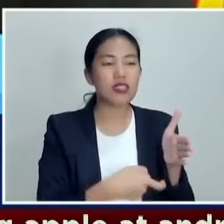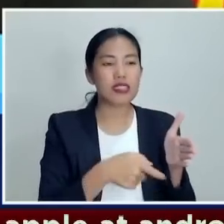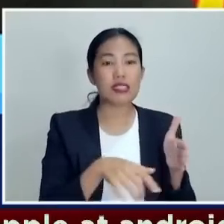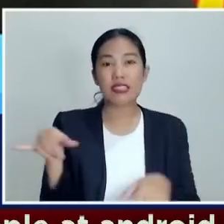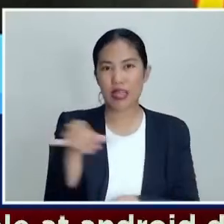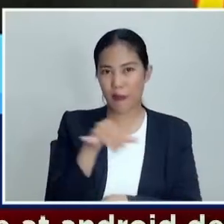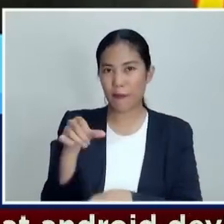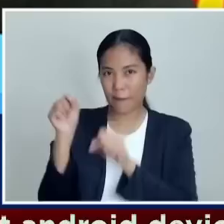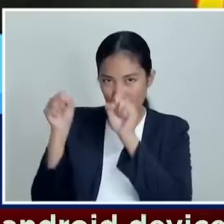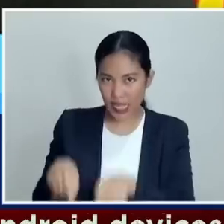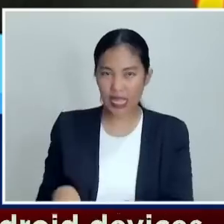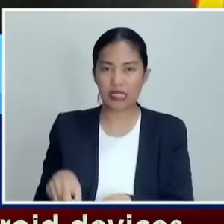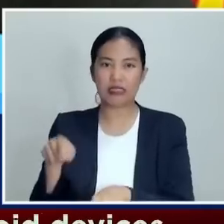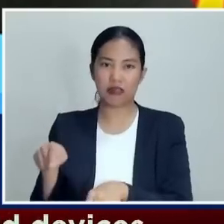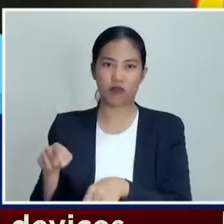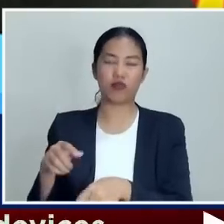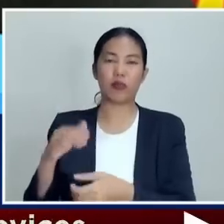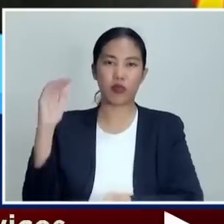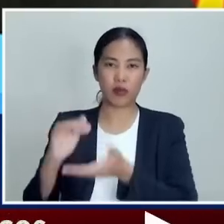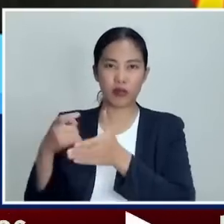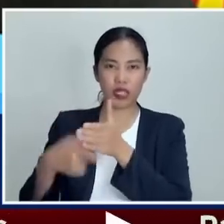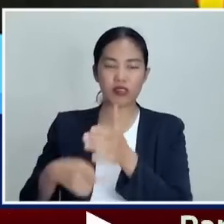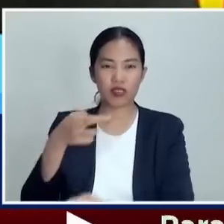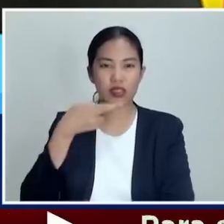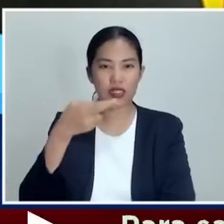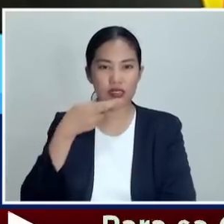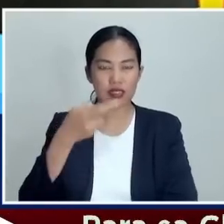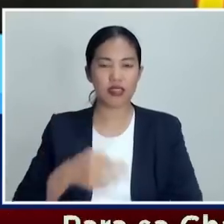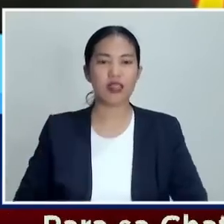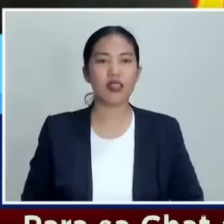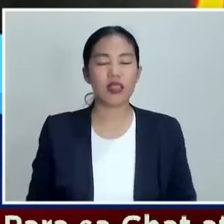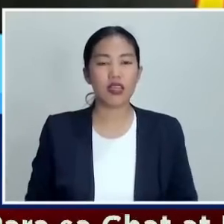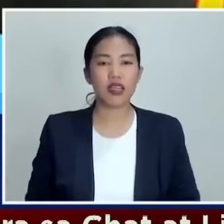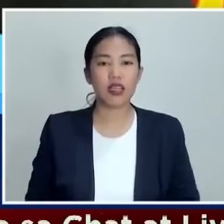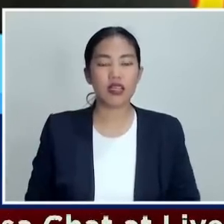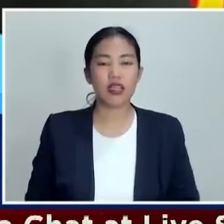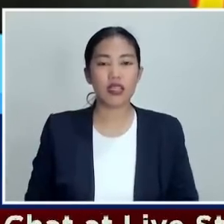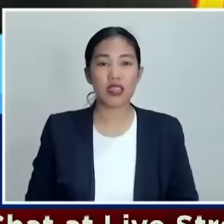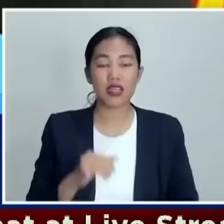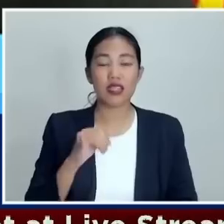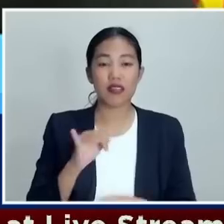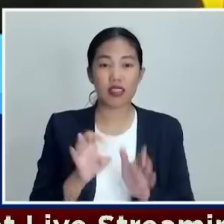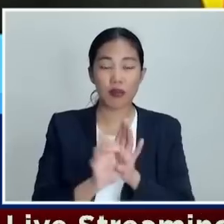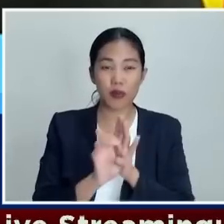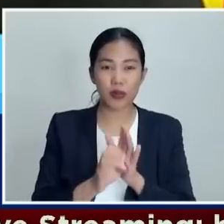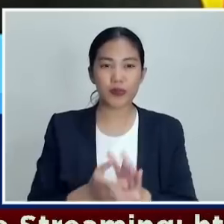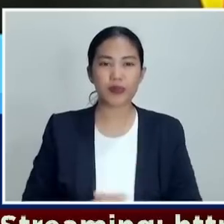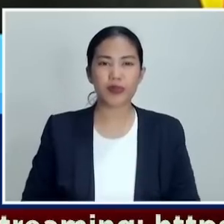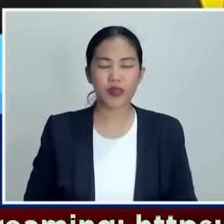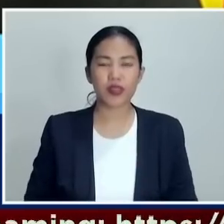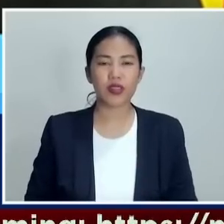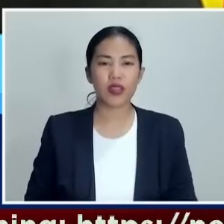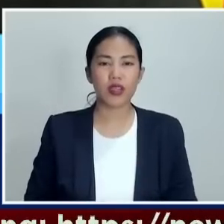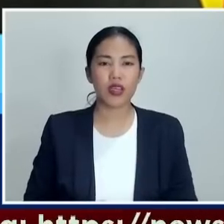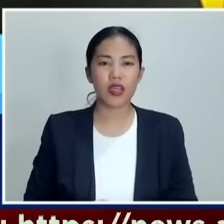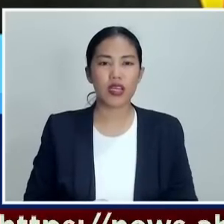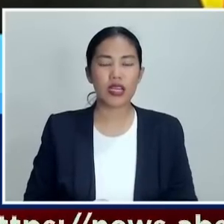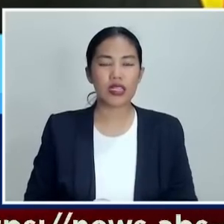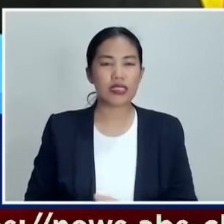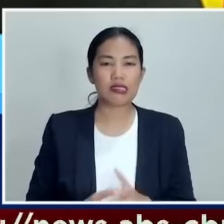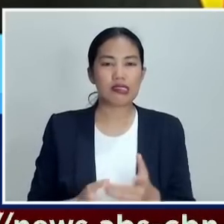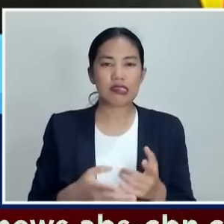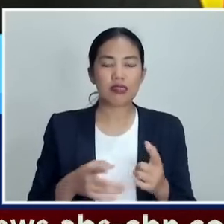parang 12 pesos na palay yun. Na in bits, malayo pa. Hindi natin nakikita